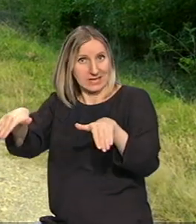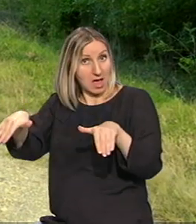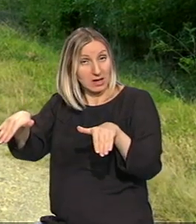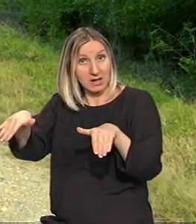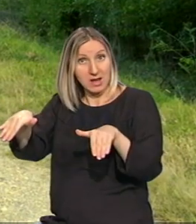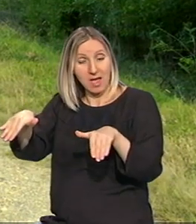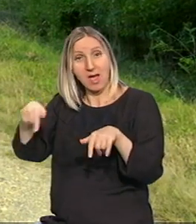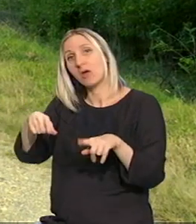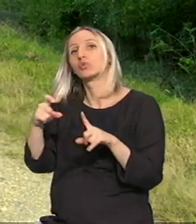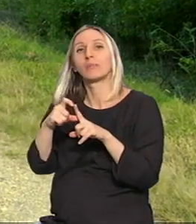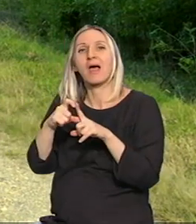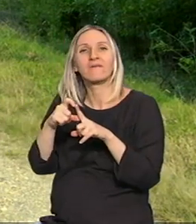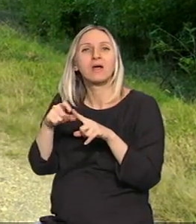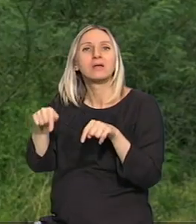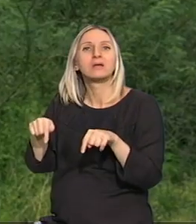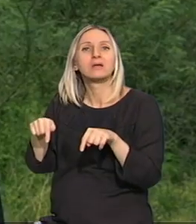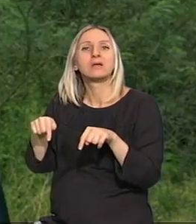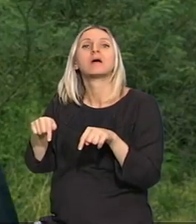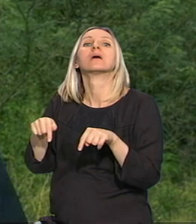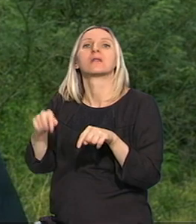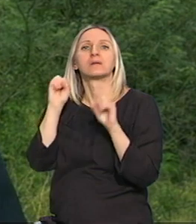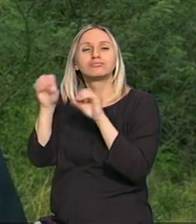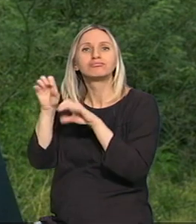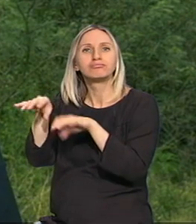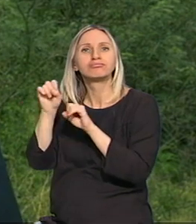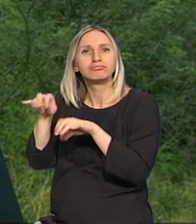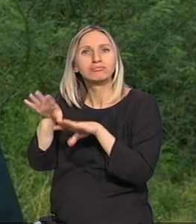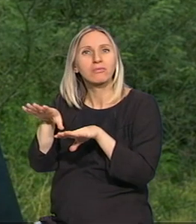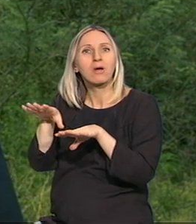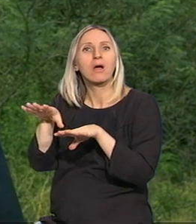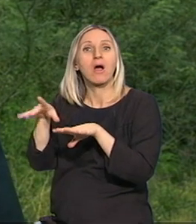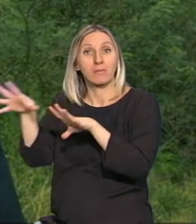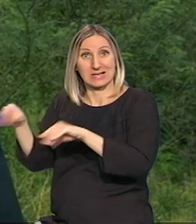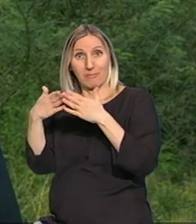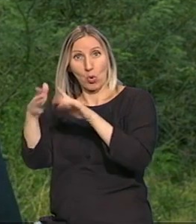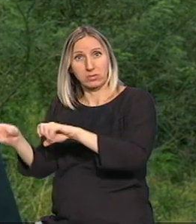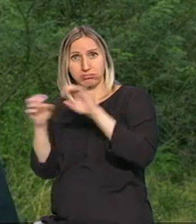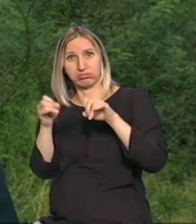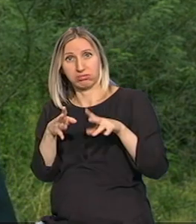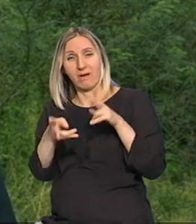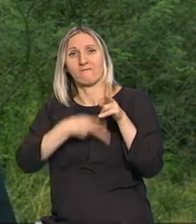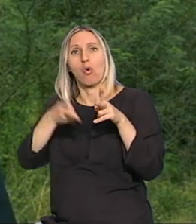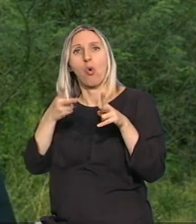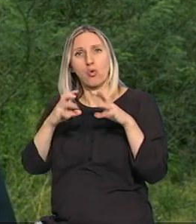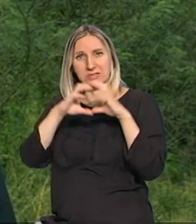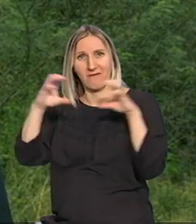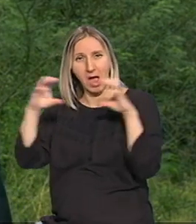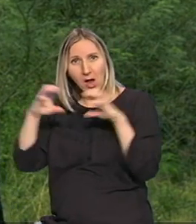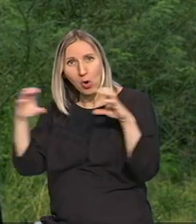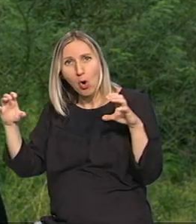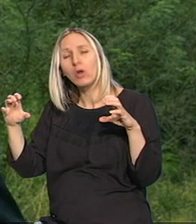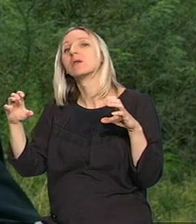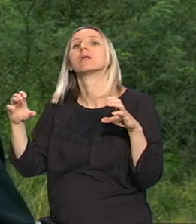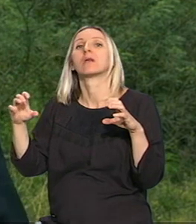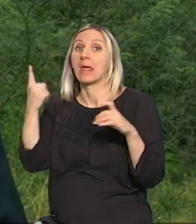u Dubrovičkoj carini, tovarene su na te teretne vozove, teretne vagone, ali je jedan dobar deo